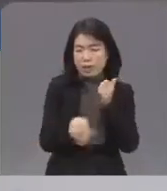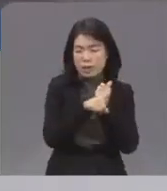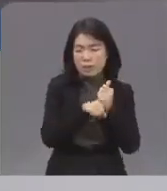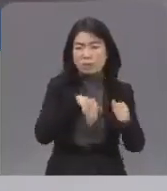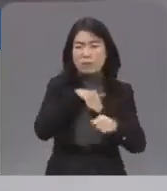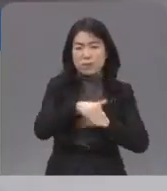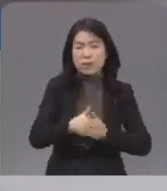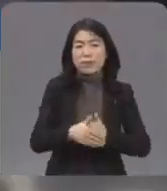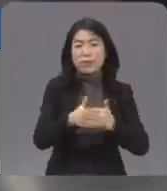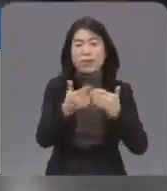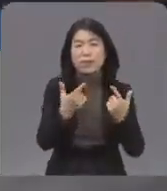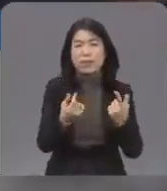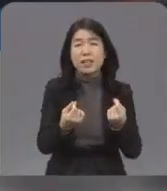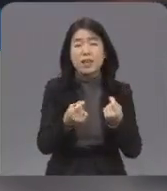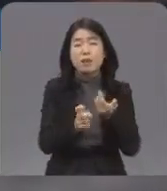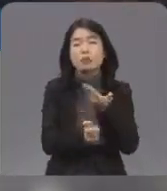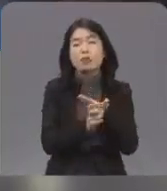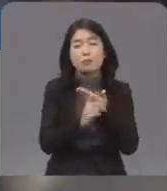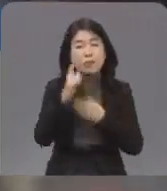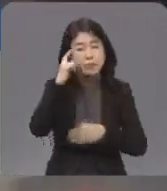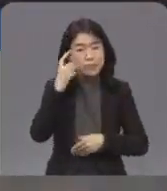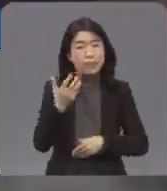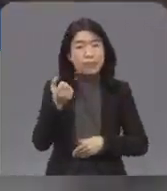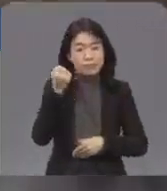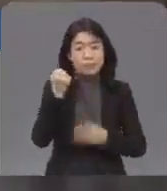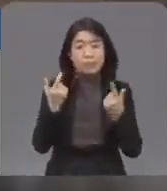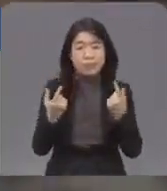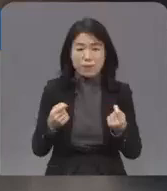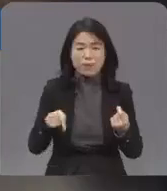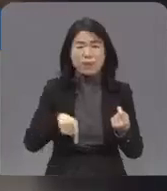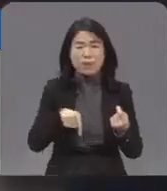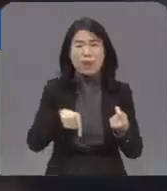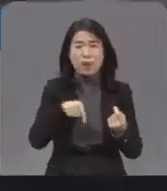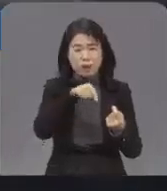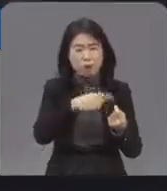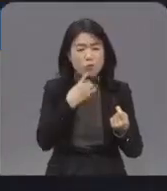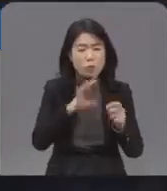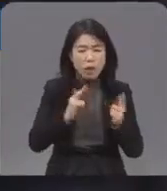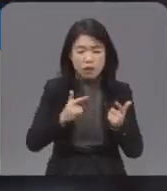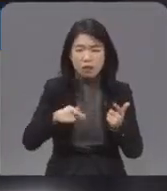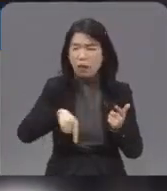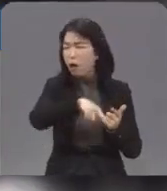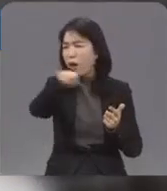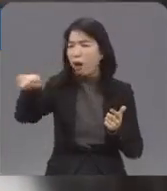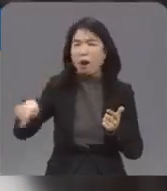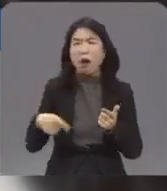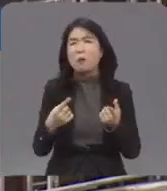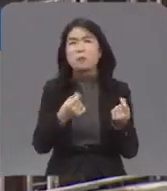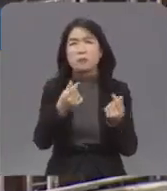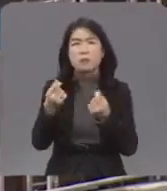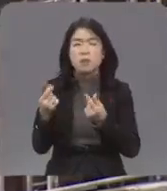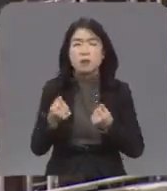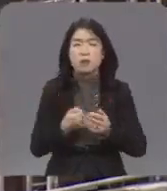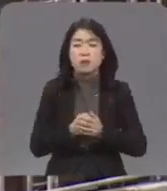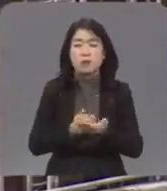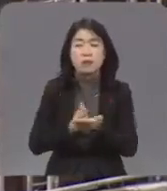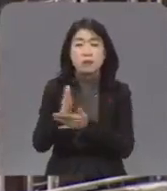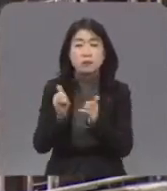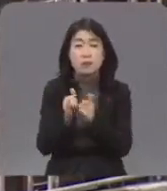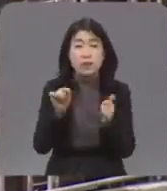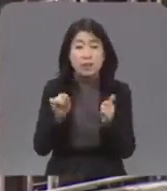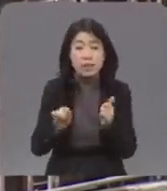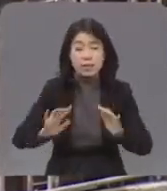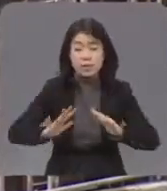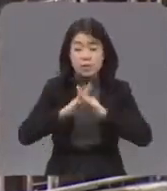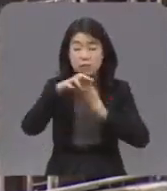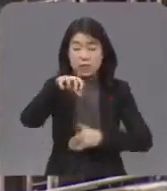된 거고, 이것은 이제 불법이라고 저는 이제 그 보는 거고, 이게 이제 거기만 그런 게 아니라 대부분이다 그래요. 전문가들은